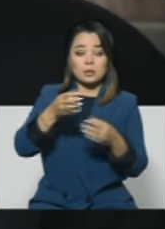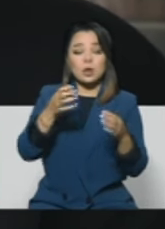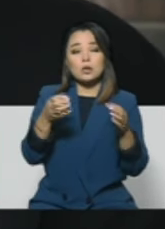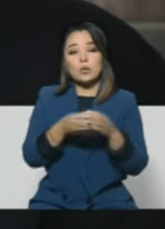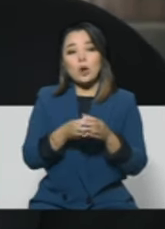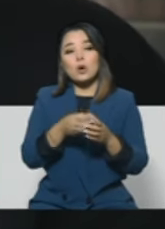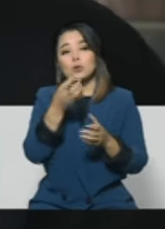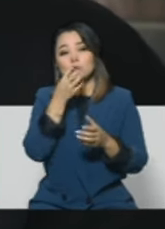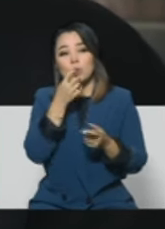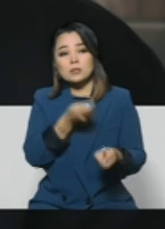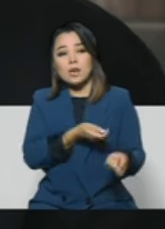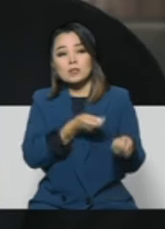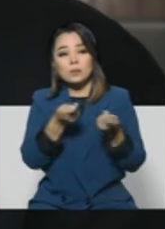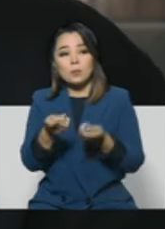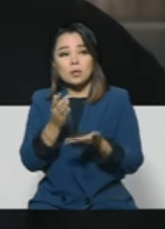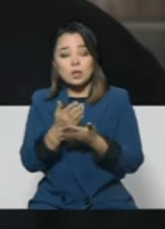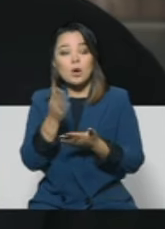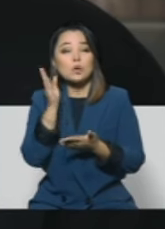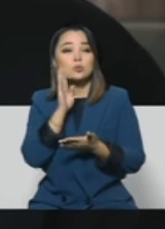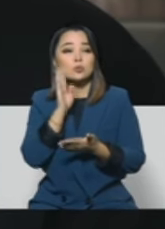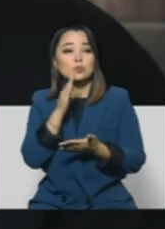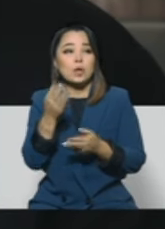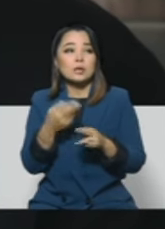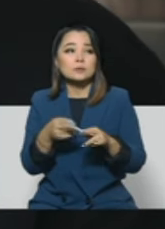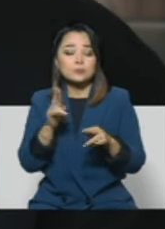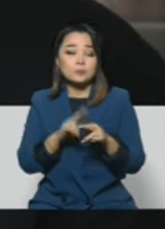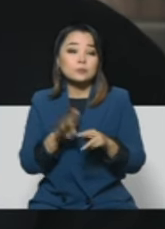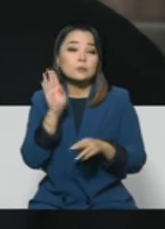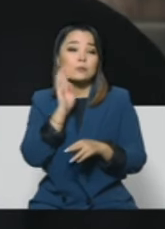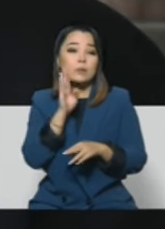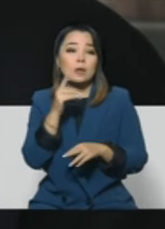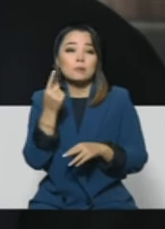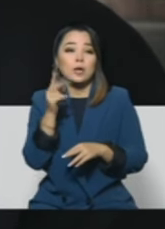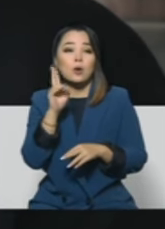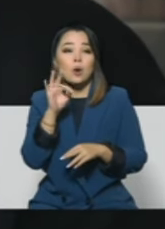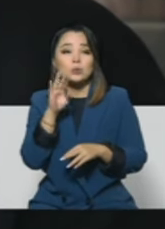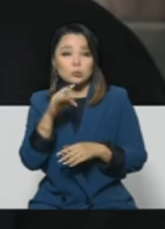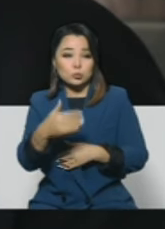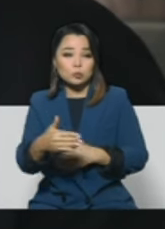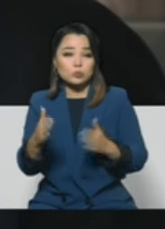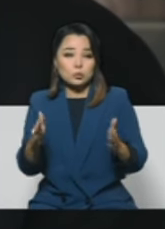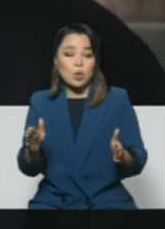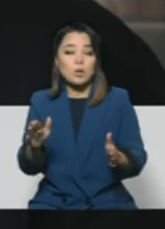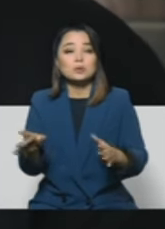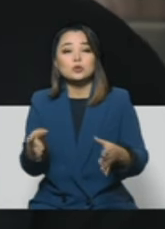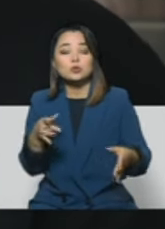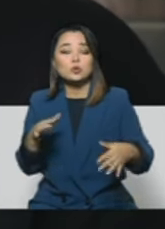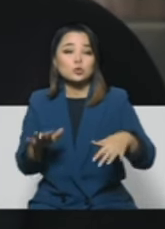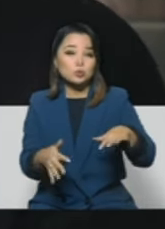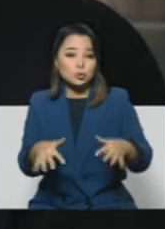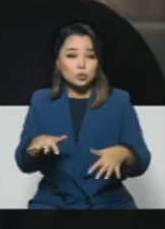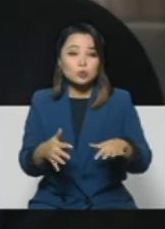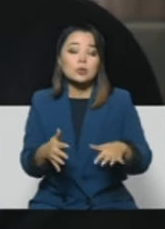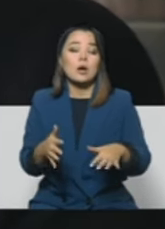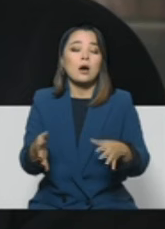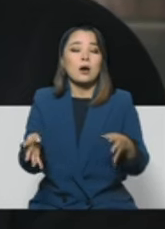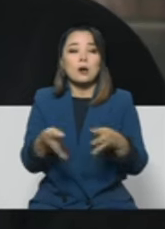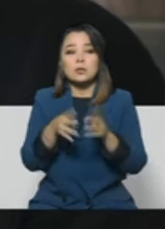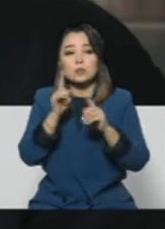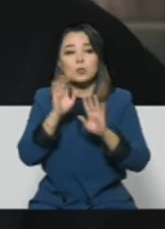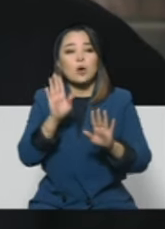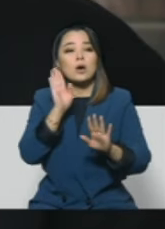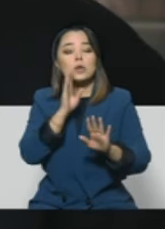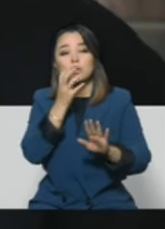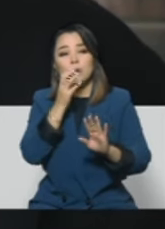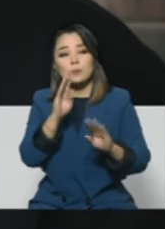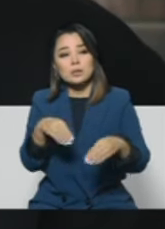жылу тасымалдағыш ол су, е. Осы суға бірінші контурдағы сұйықтықпен араласпай, тек қана жылу ғана берілетін